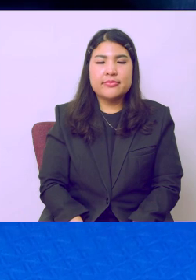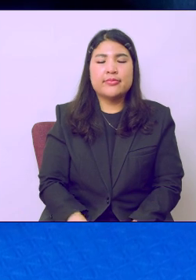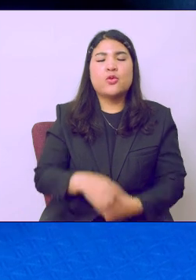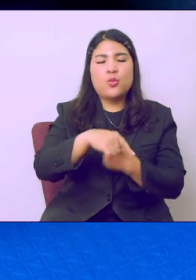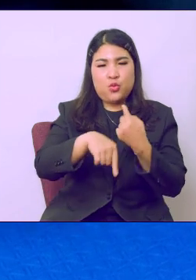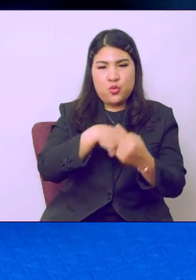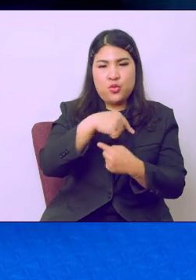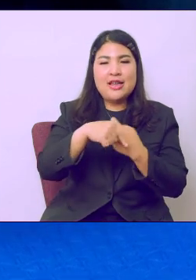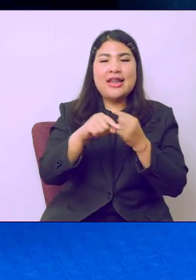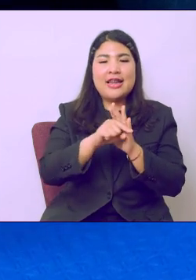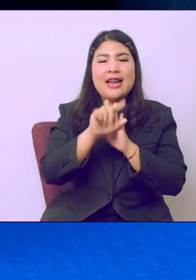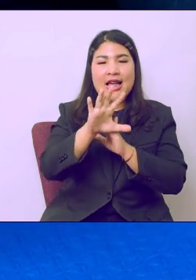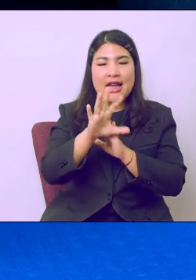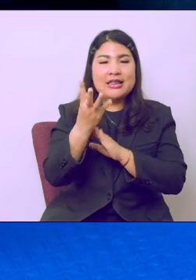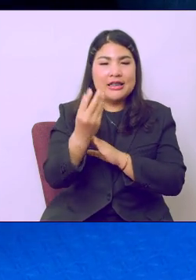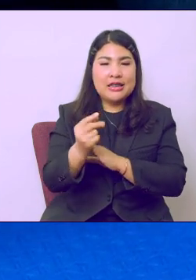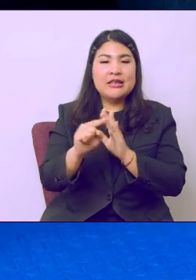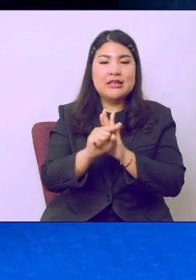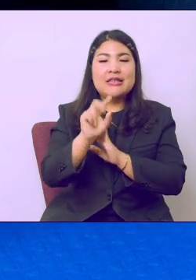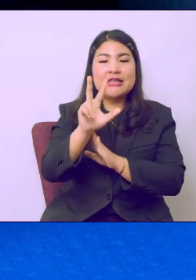5ออกครับ 5ขออีก 3ครับ